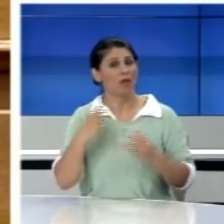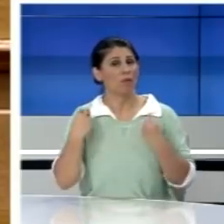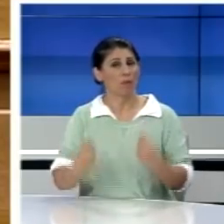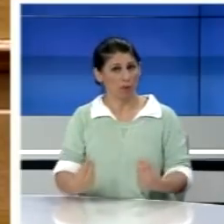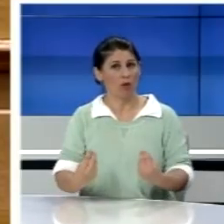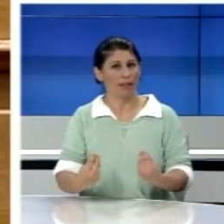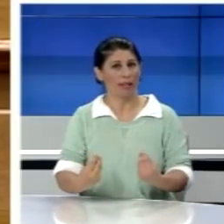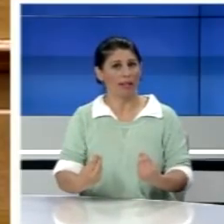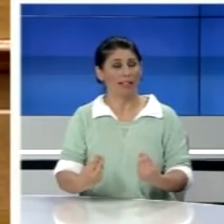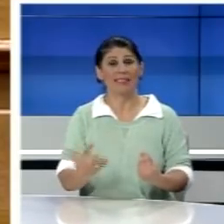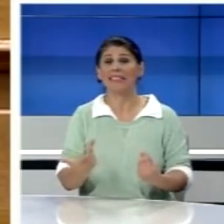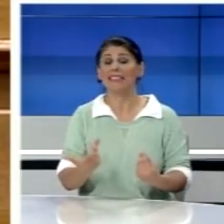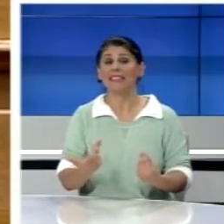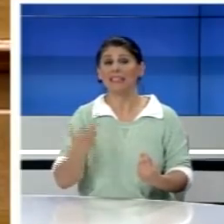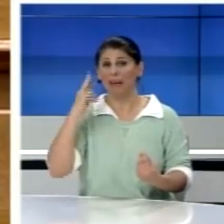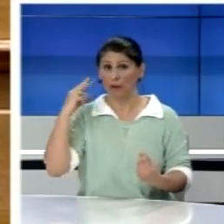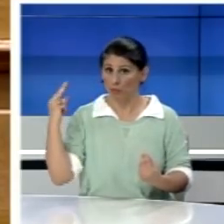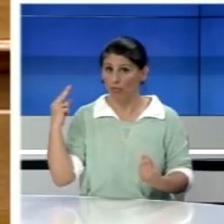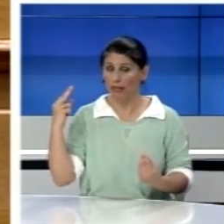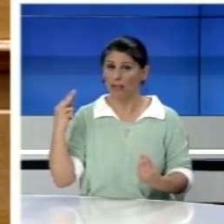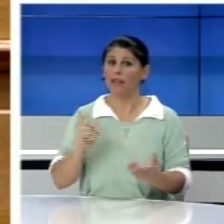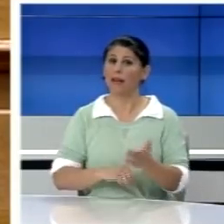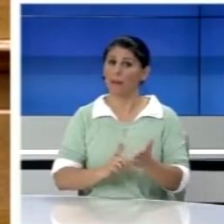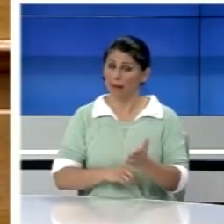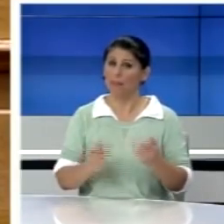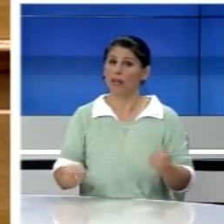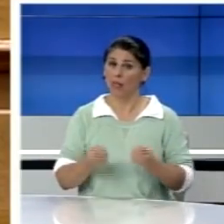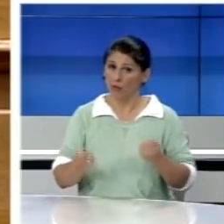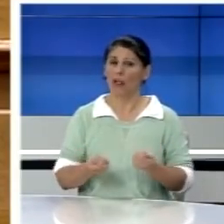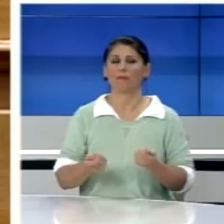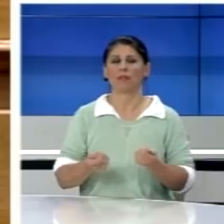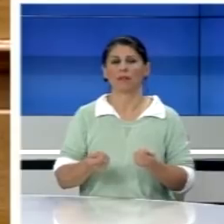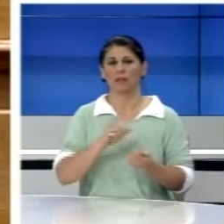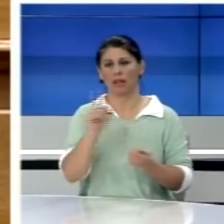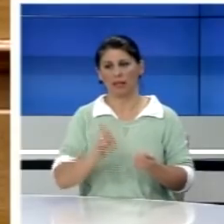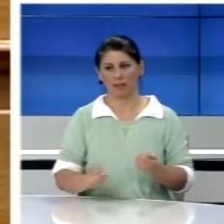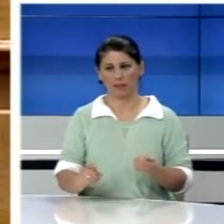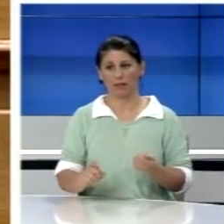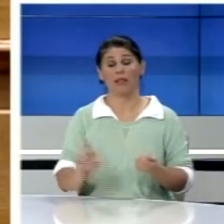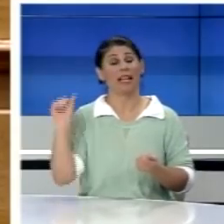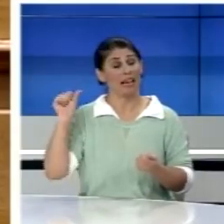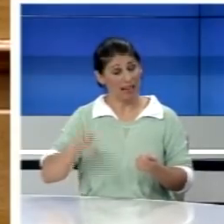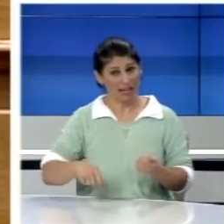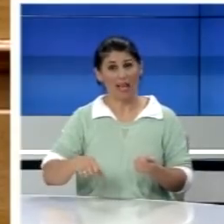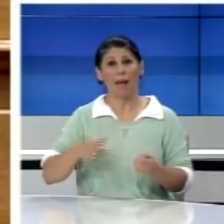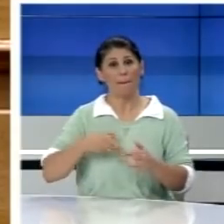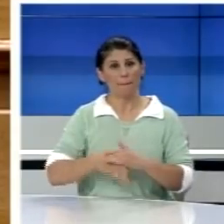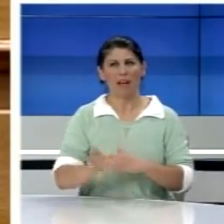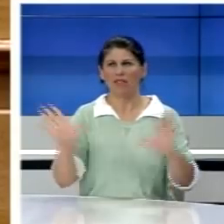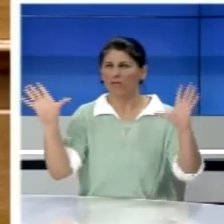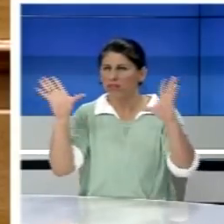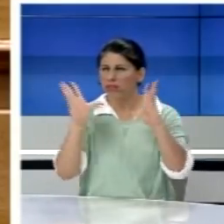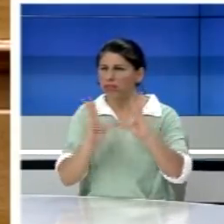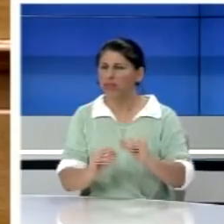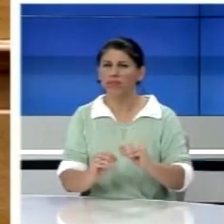τι σημαίνει να σπουδάζεις και να πρέπει να δουλέψεις για να ζήσεις. Ναι, μέσα στην καταχνιά που